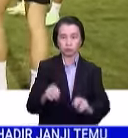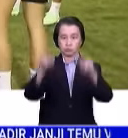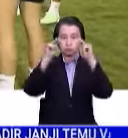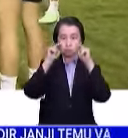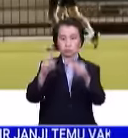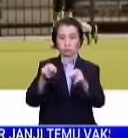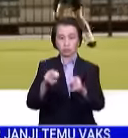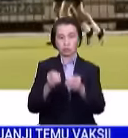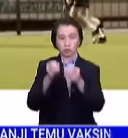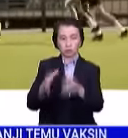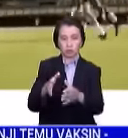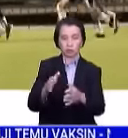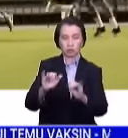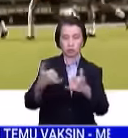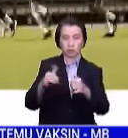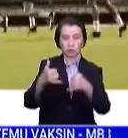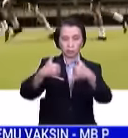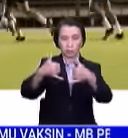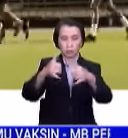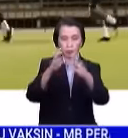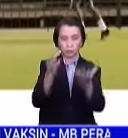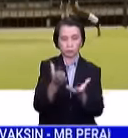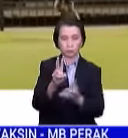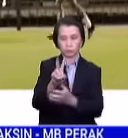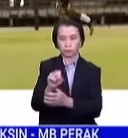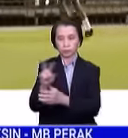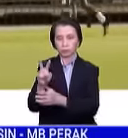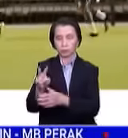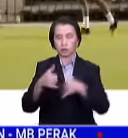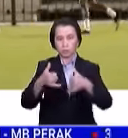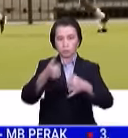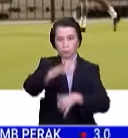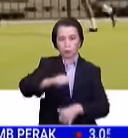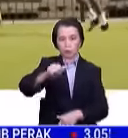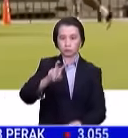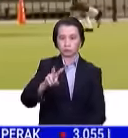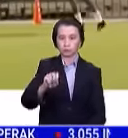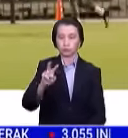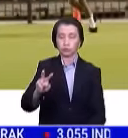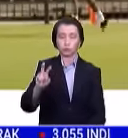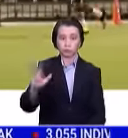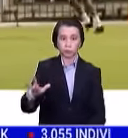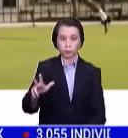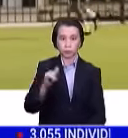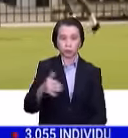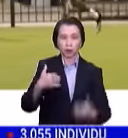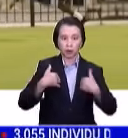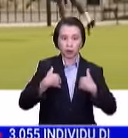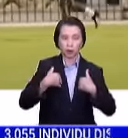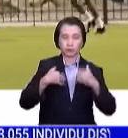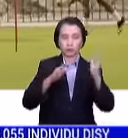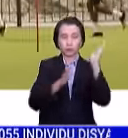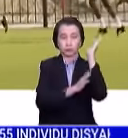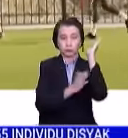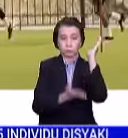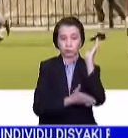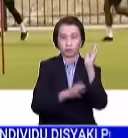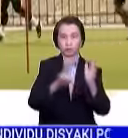menyaksikan baki aksi kelayakan Piala Dunia 2022, Piala Asia 2023 yang berlangsung di Dubai.